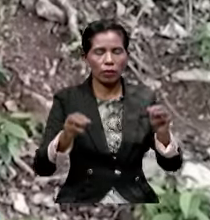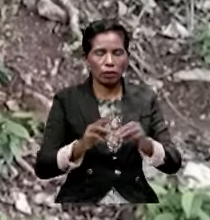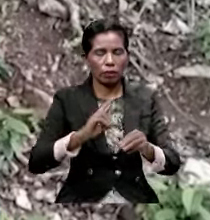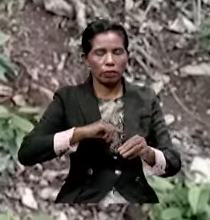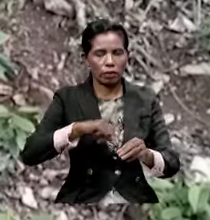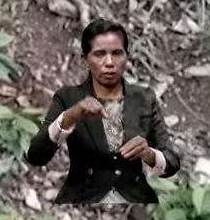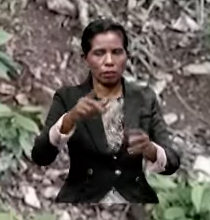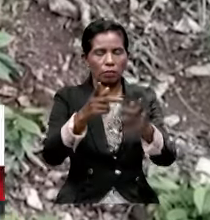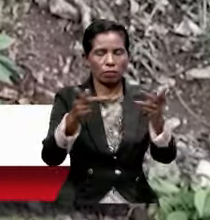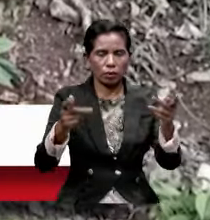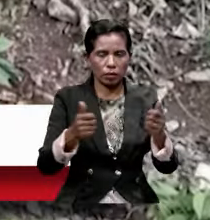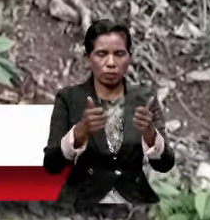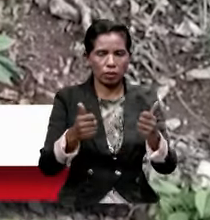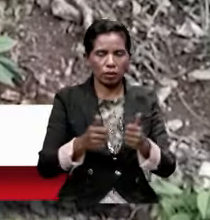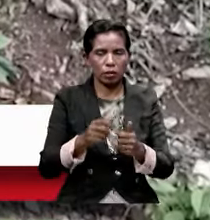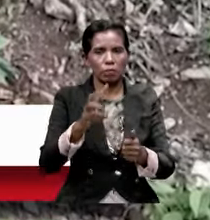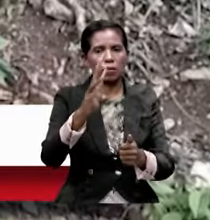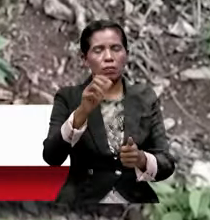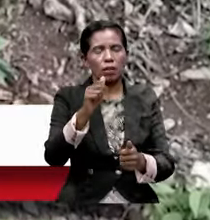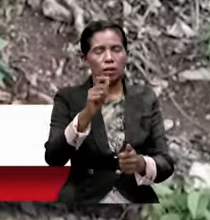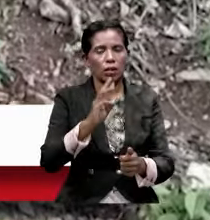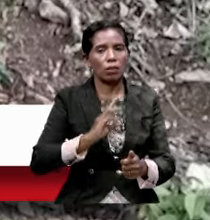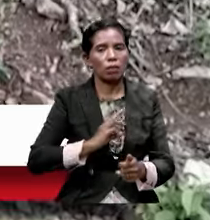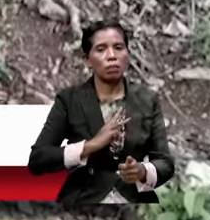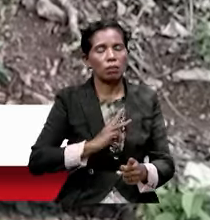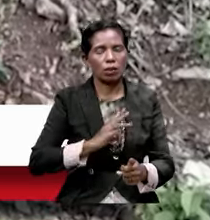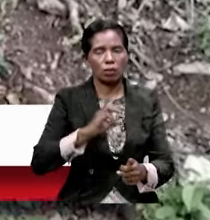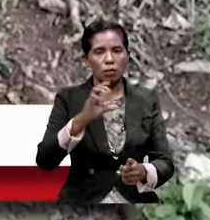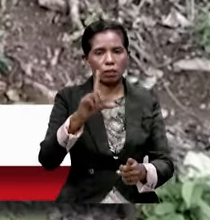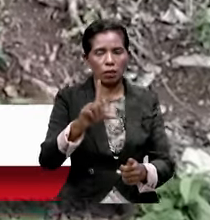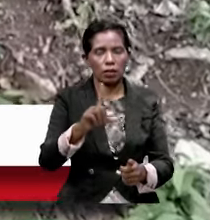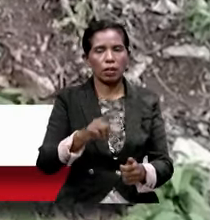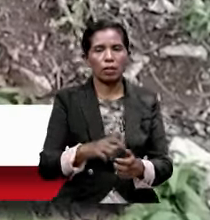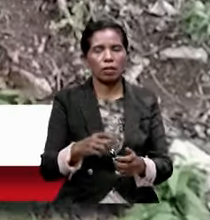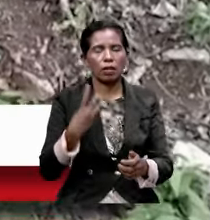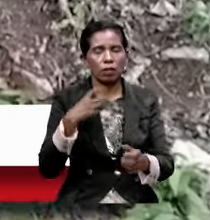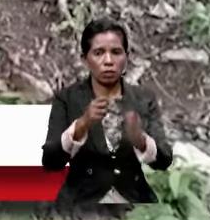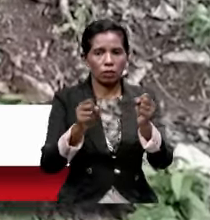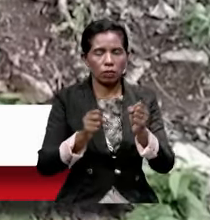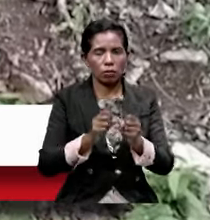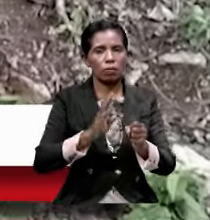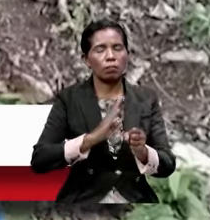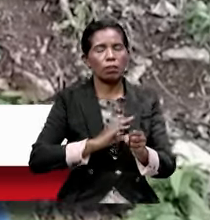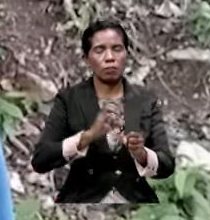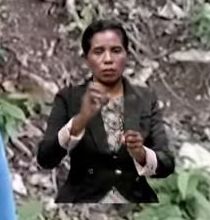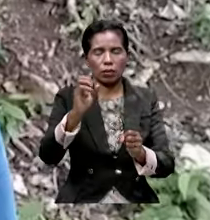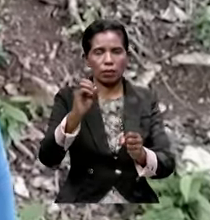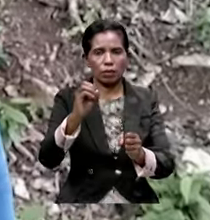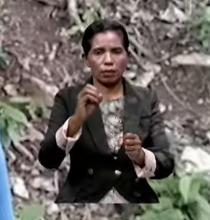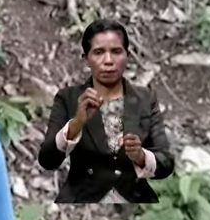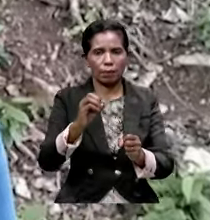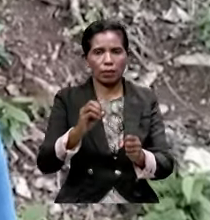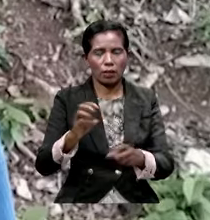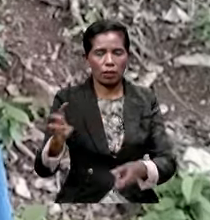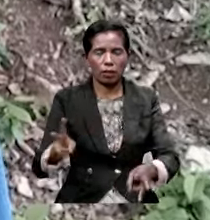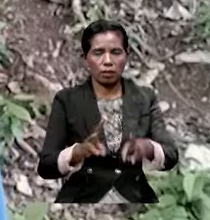posto administrativo atulare namba suku Babulu ninian entre estrada nebe ke atu